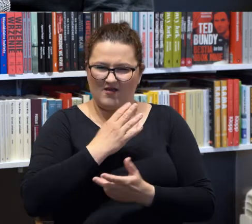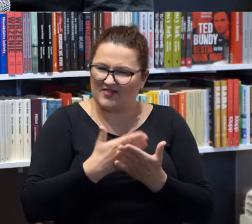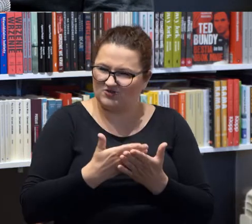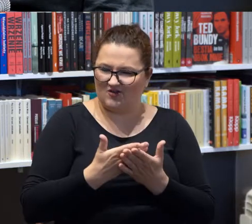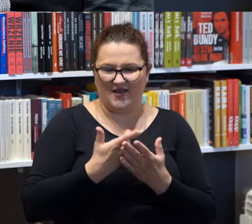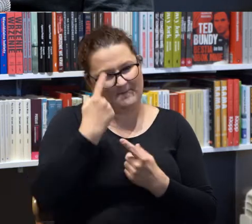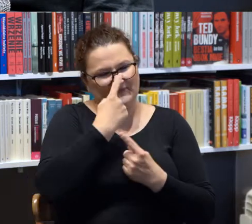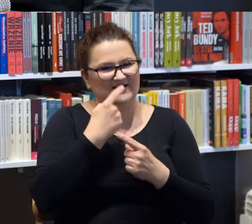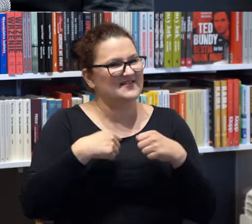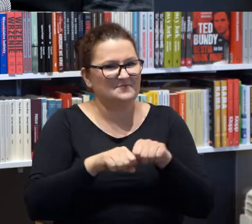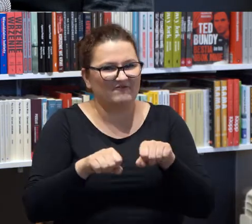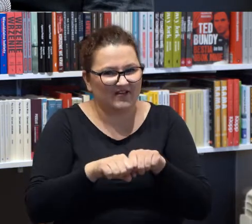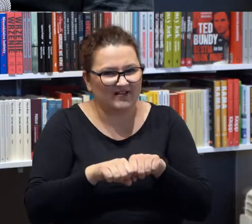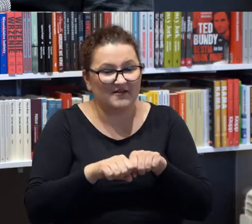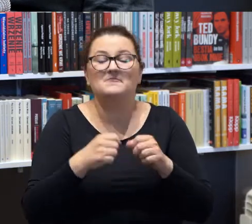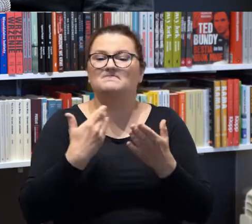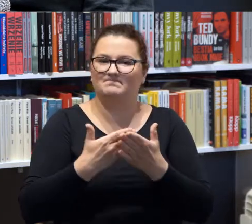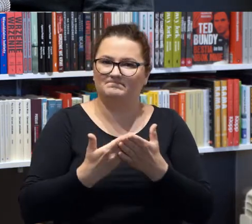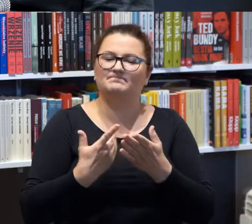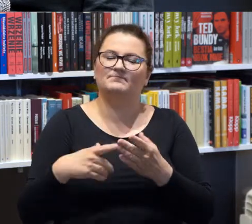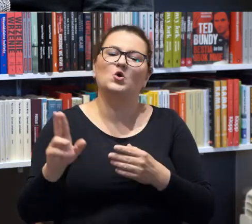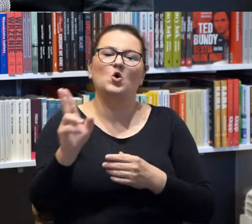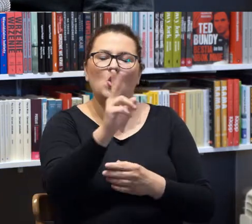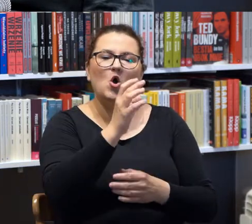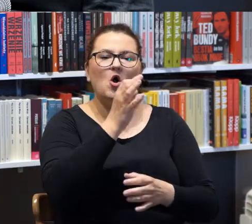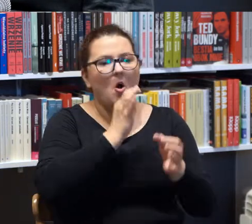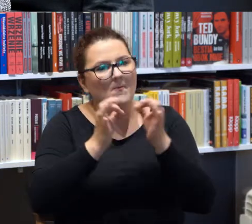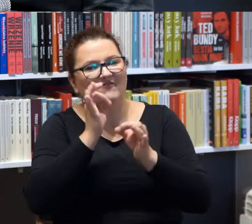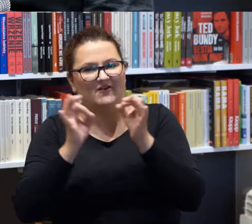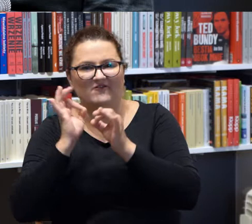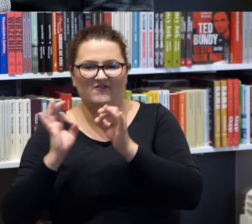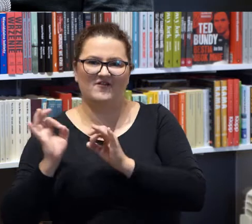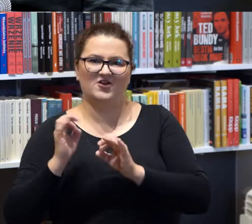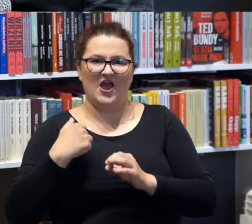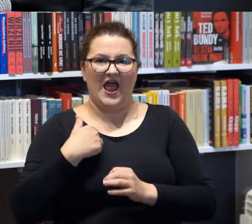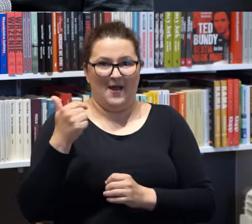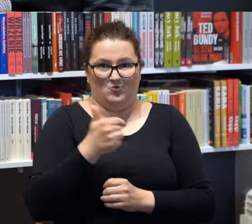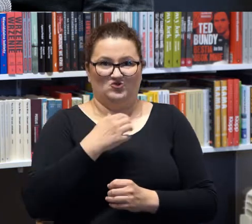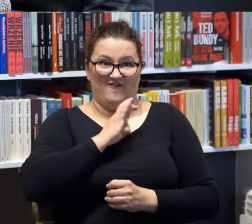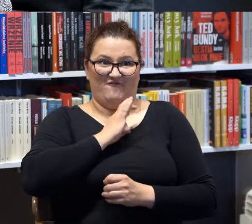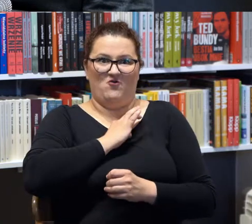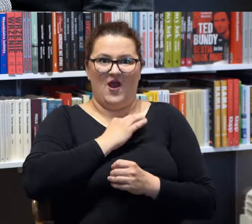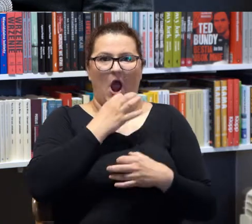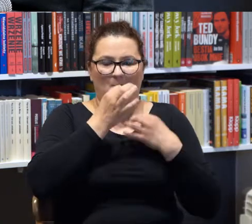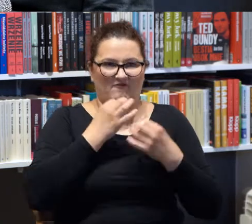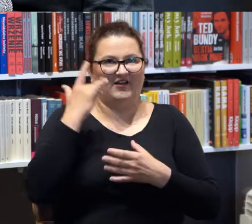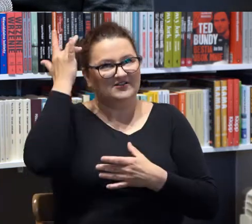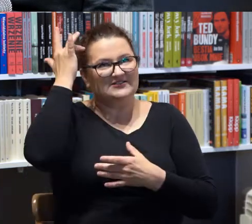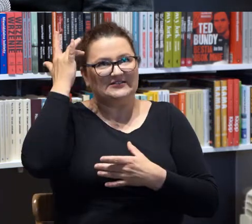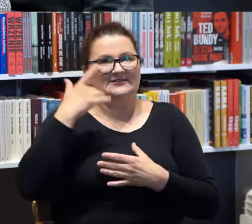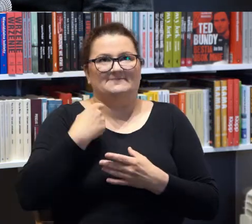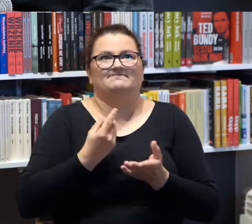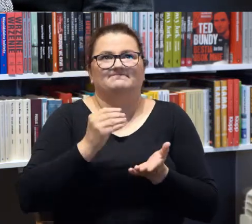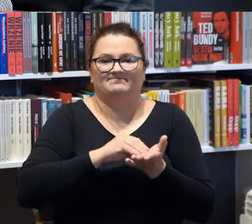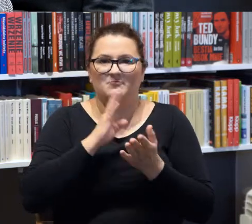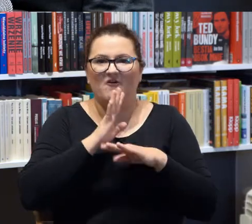bo niechybnie ja te narracje zasłyszane od innych ludzi, ja bym musiała filtrować przez tę swoją opowieść. No i zadałam sobie